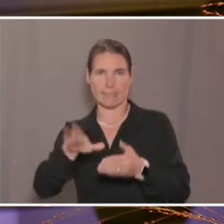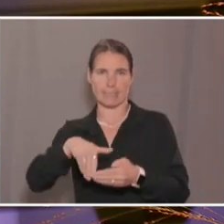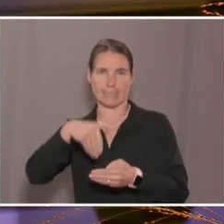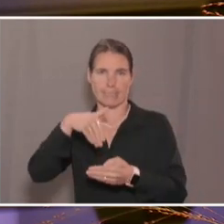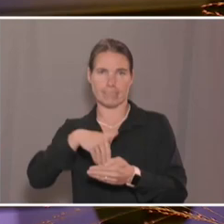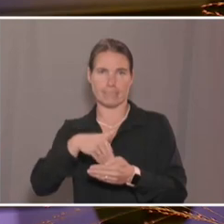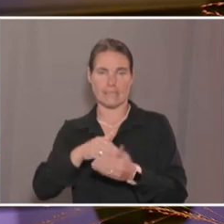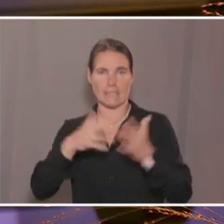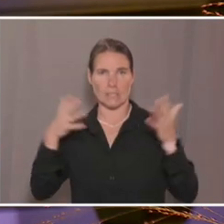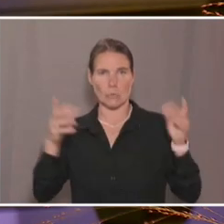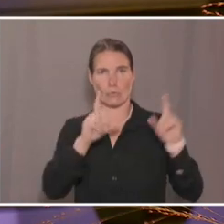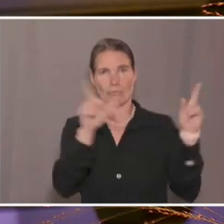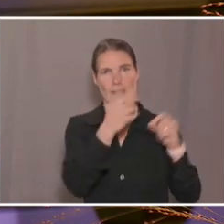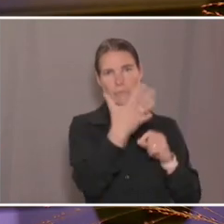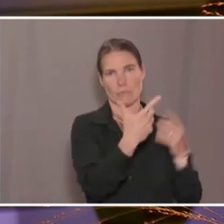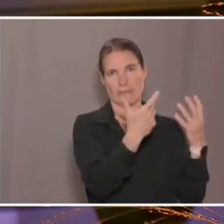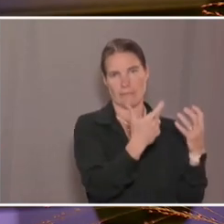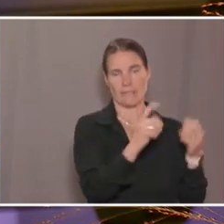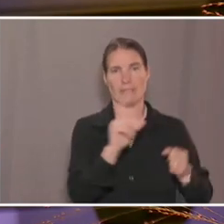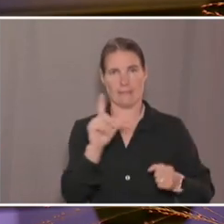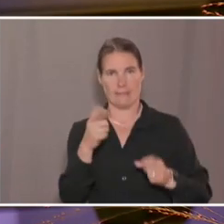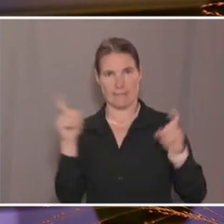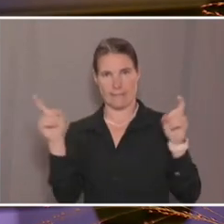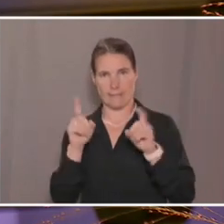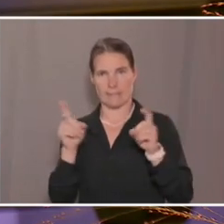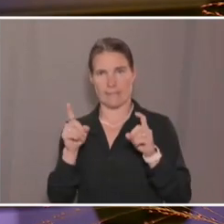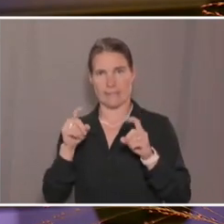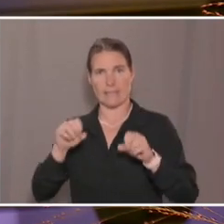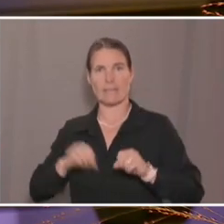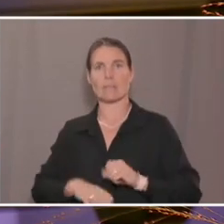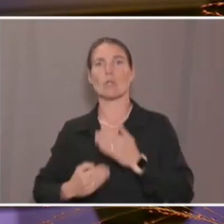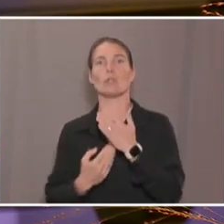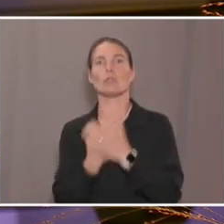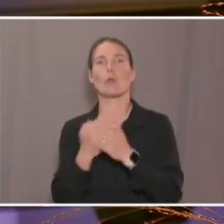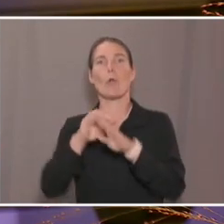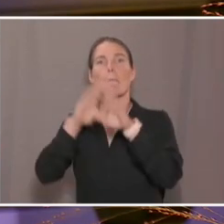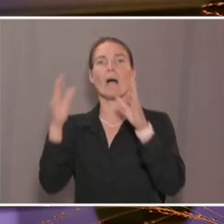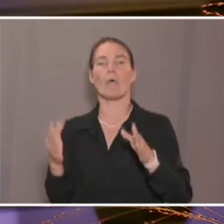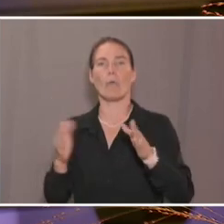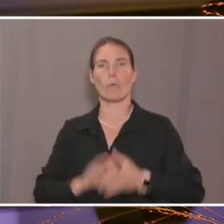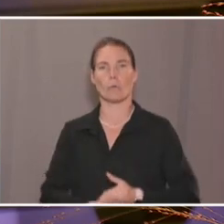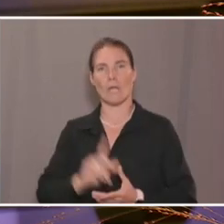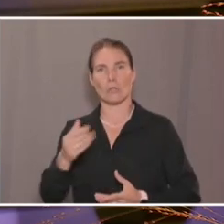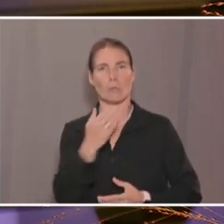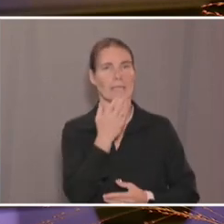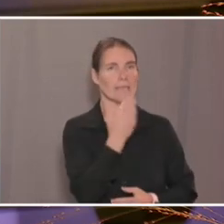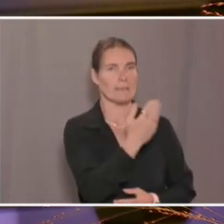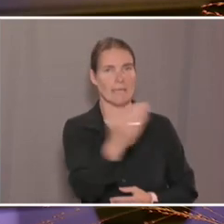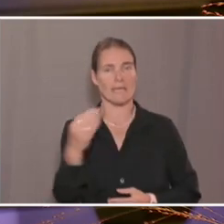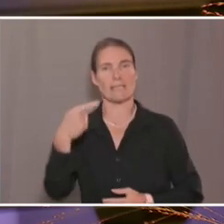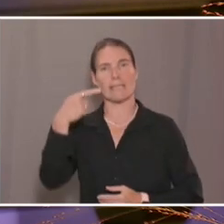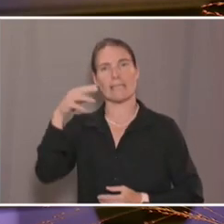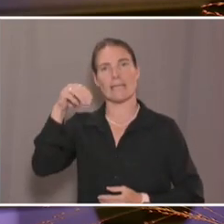Feier ist die 75-Jahr-Feier. Die zweite Feier ist die Einweihung unseres Neubaus. Und auch da nochmal Dank an die GMSH für